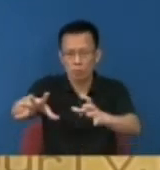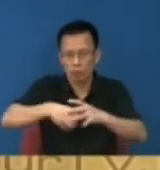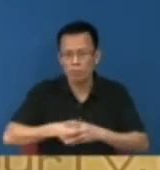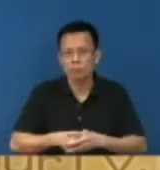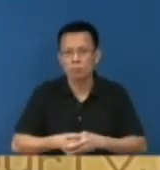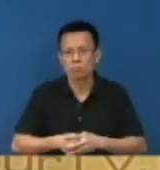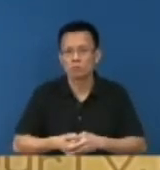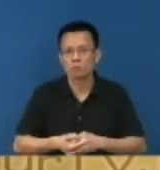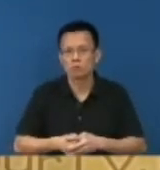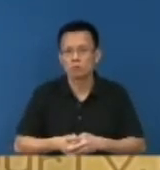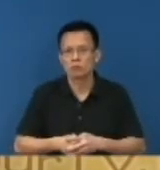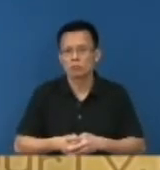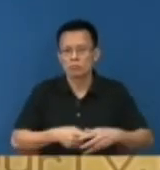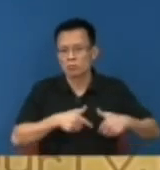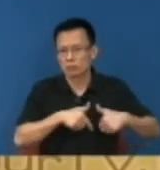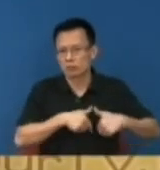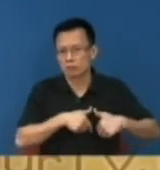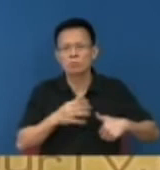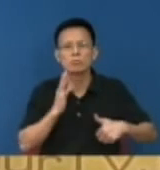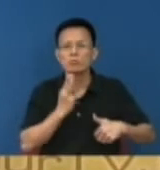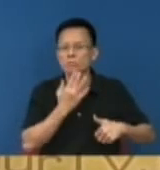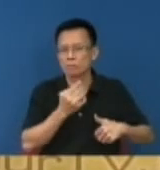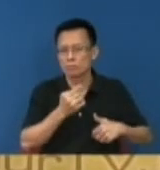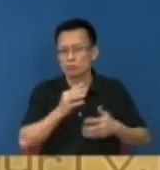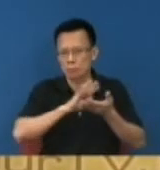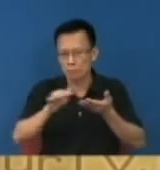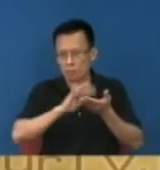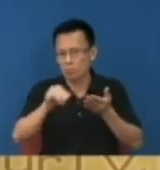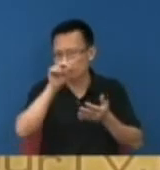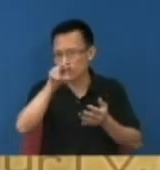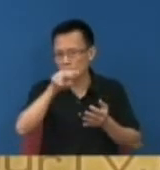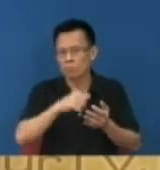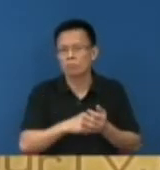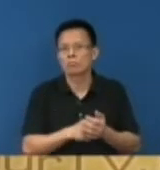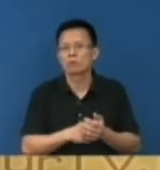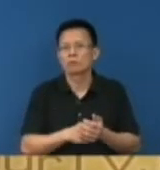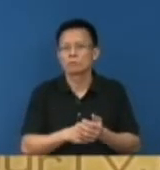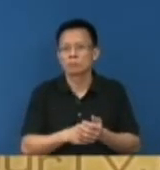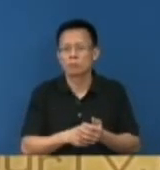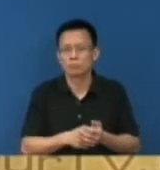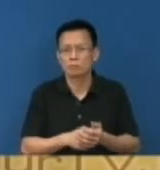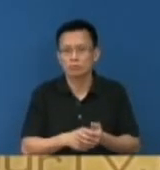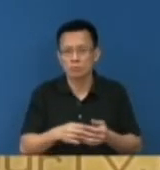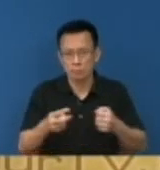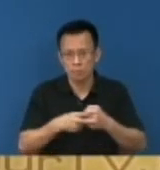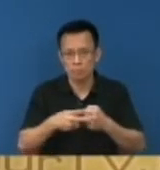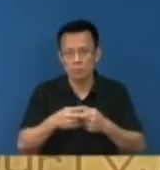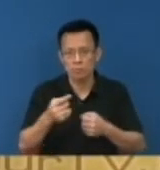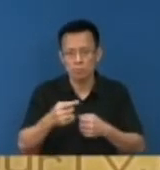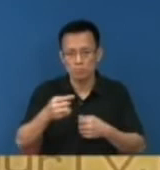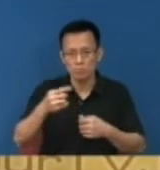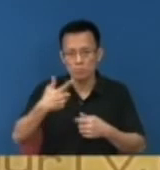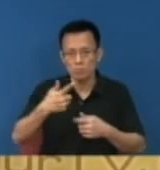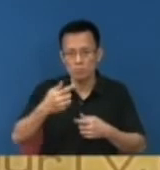司馬昭之心，路人皆見。第二個就係佢希望喺呢一個特區特